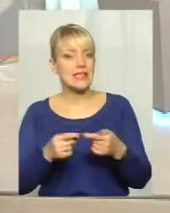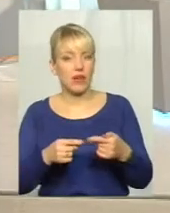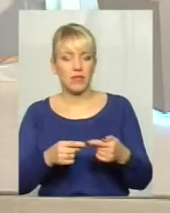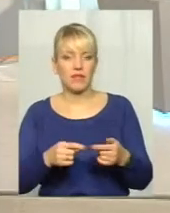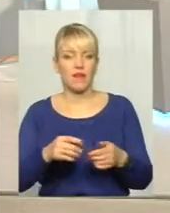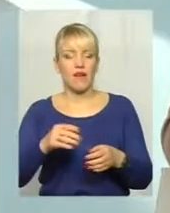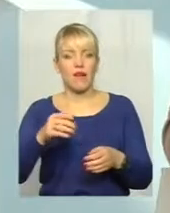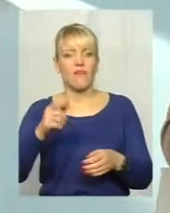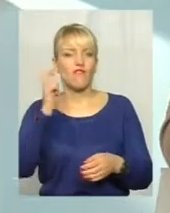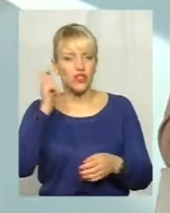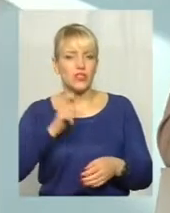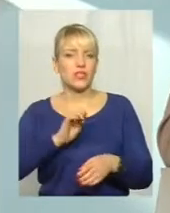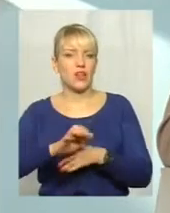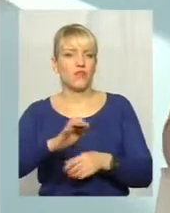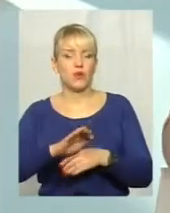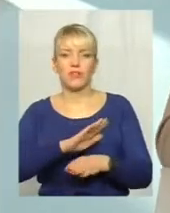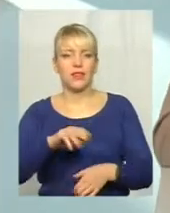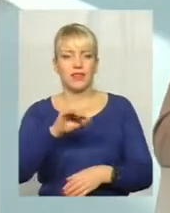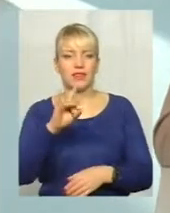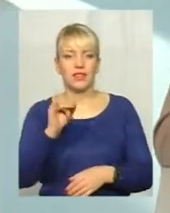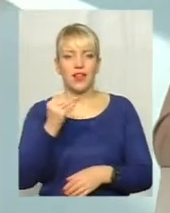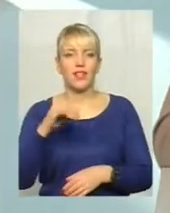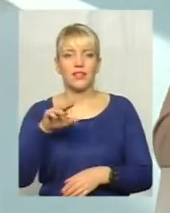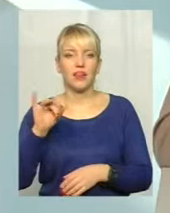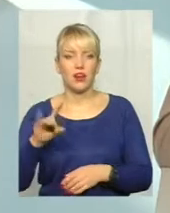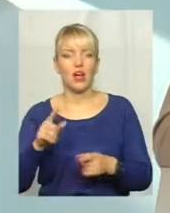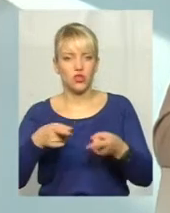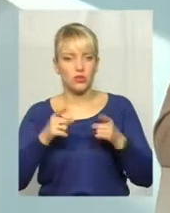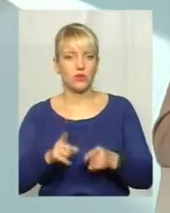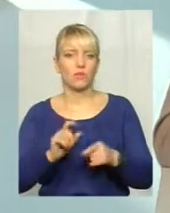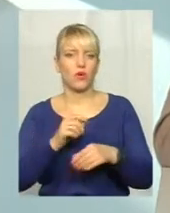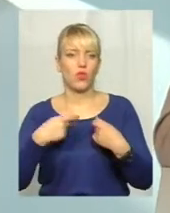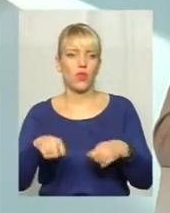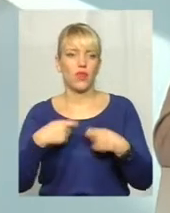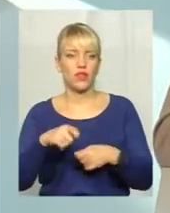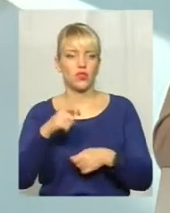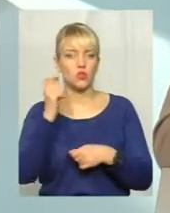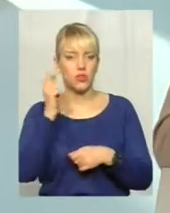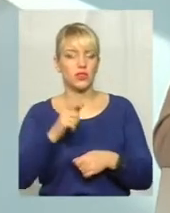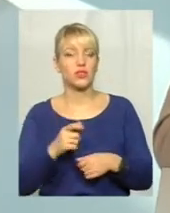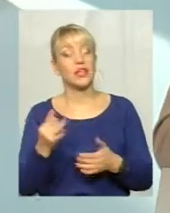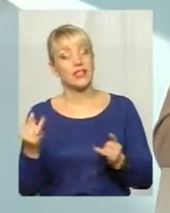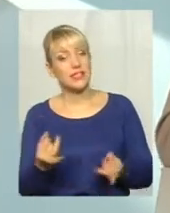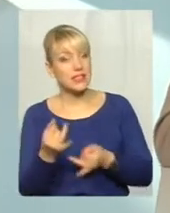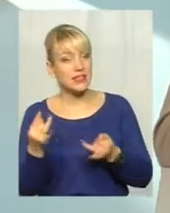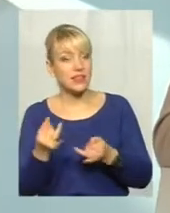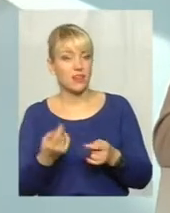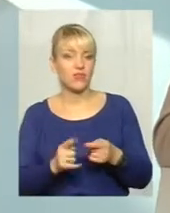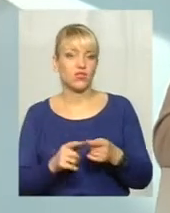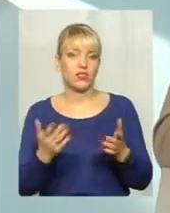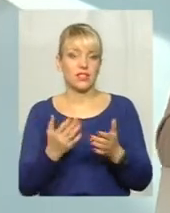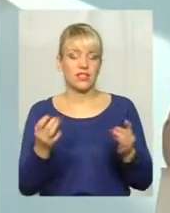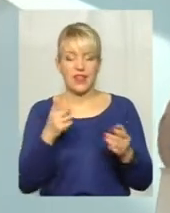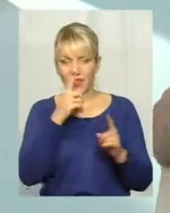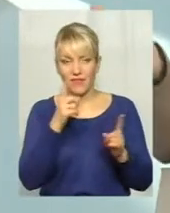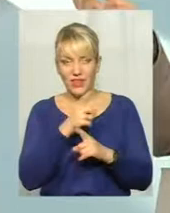от ти продаєш вітчизняне, купуєш, продаєш українське. Цікаво, чи якісь там невеличкі фермерські